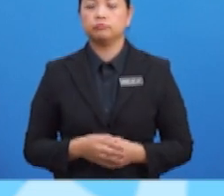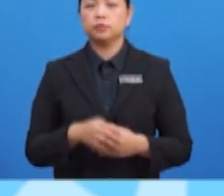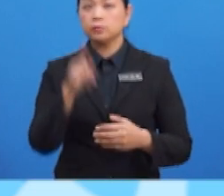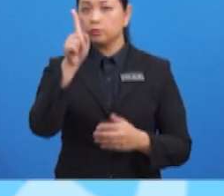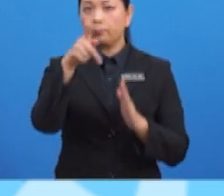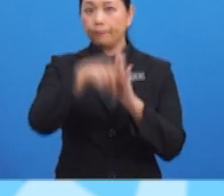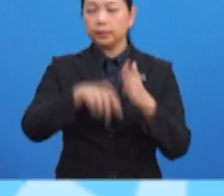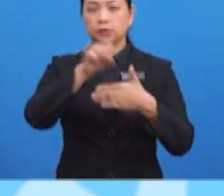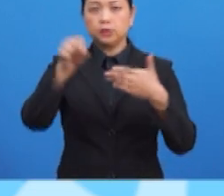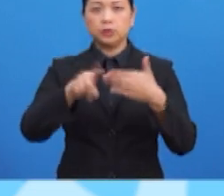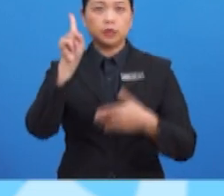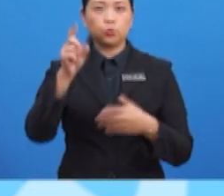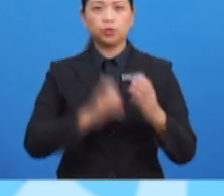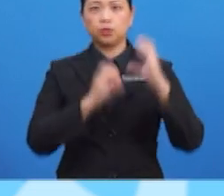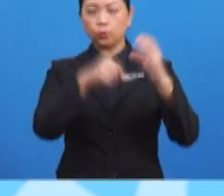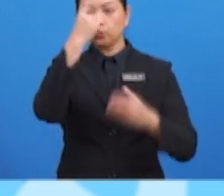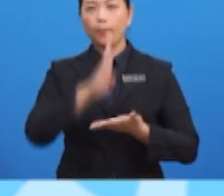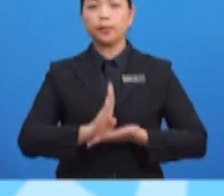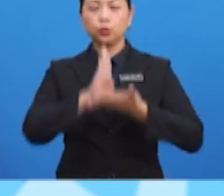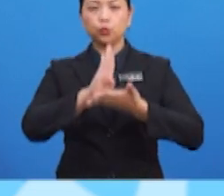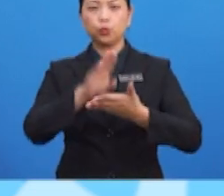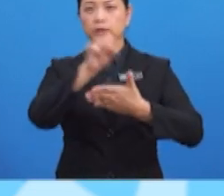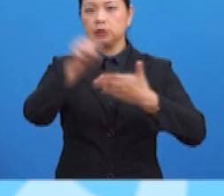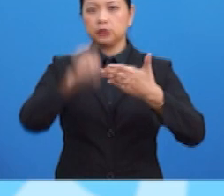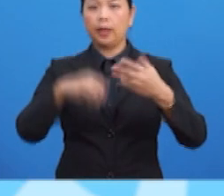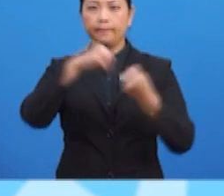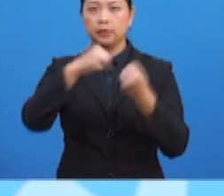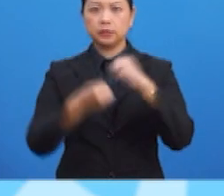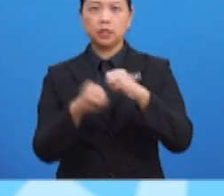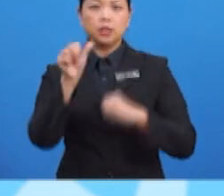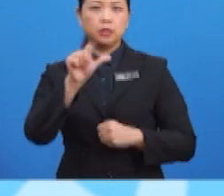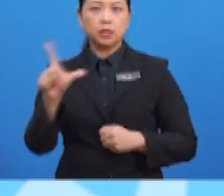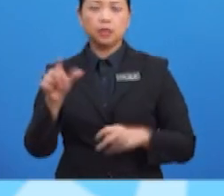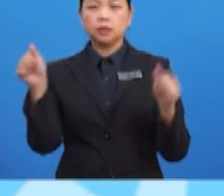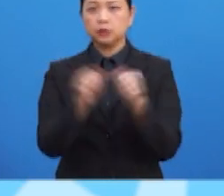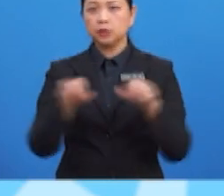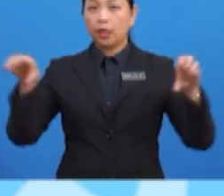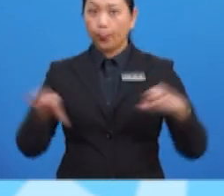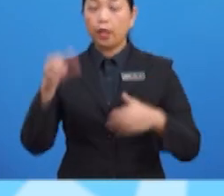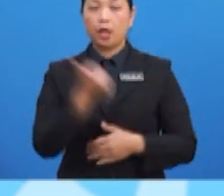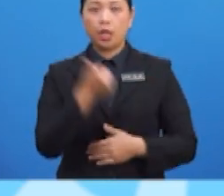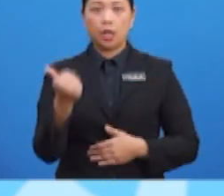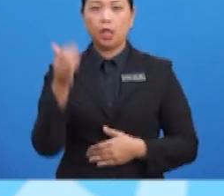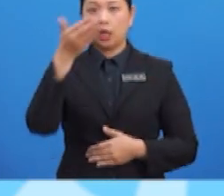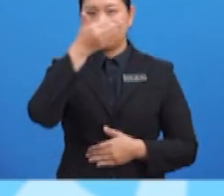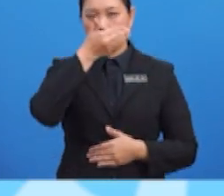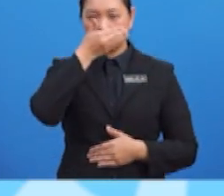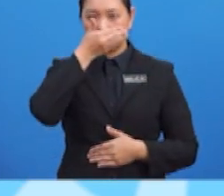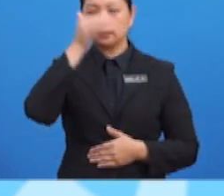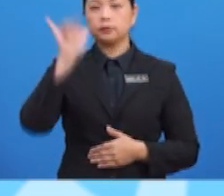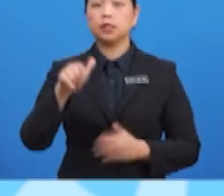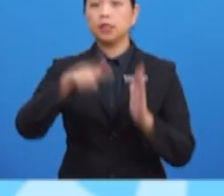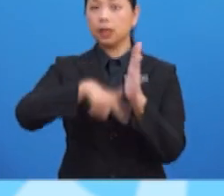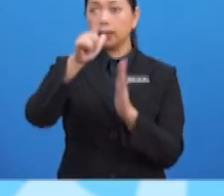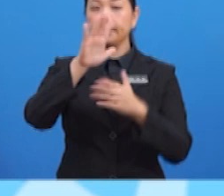satu cadangan untuk membantu menyelesaikan masalah ialah dengan mencipta alat pelindung muka yang